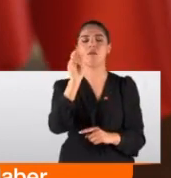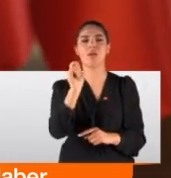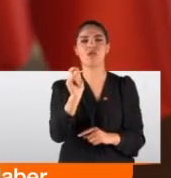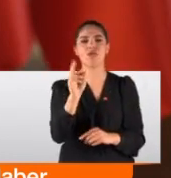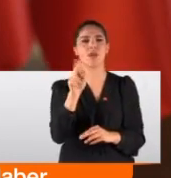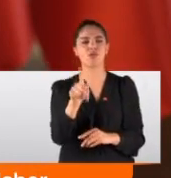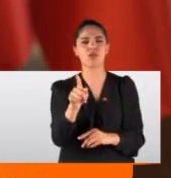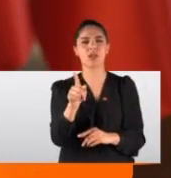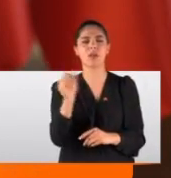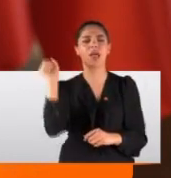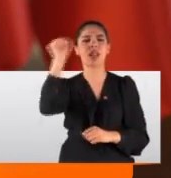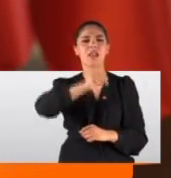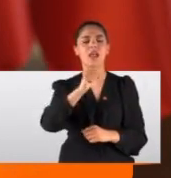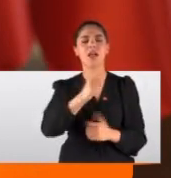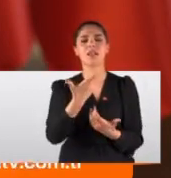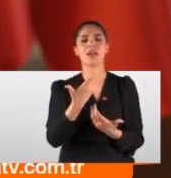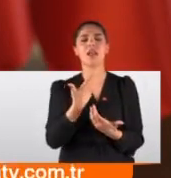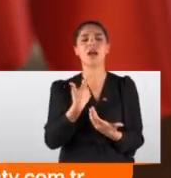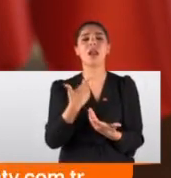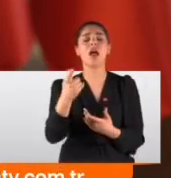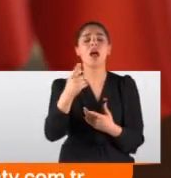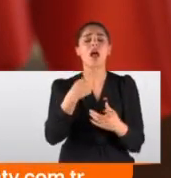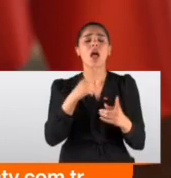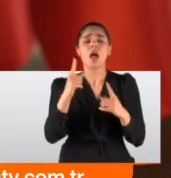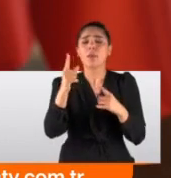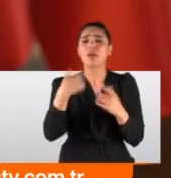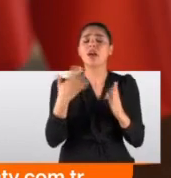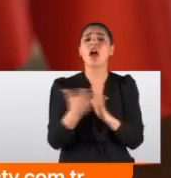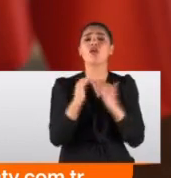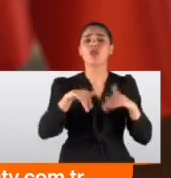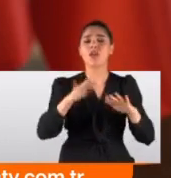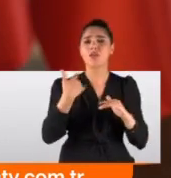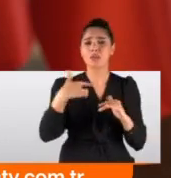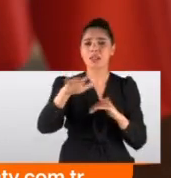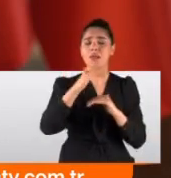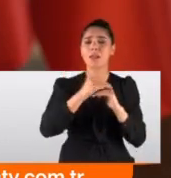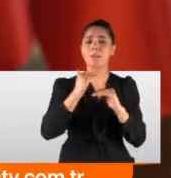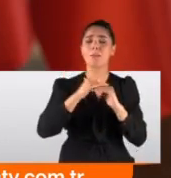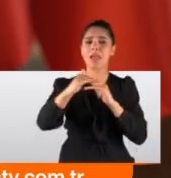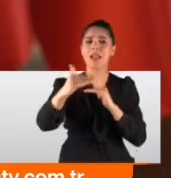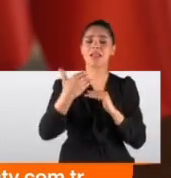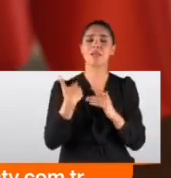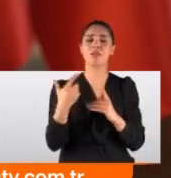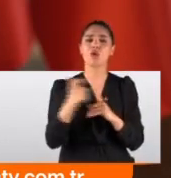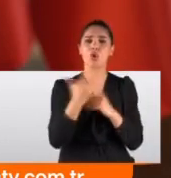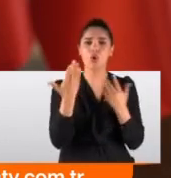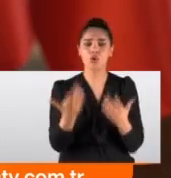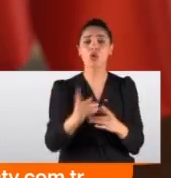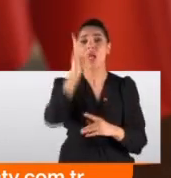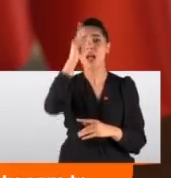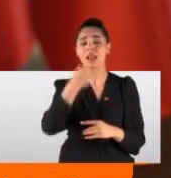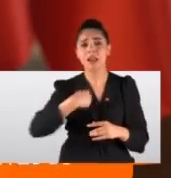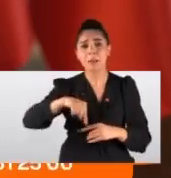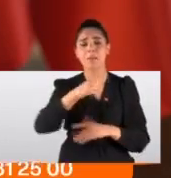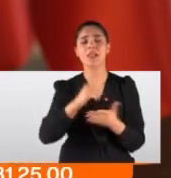Temmuz gibi ihanetlerle imtihan etmesin diyoruz. Rabbim ülkemizi ve milletimizi muhafaza eylesin diyoruz. Rabbim